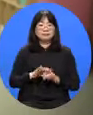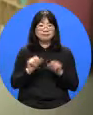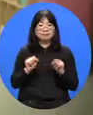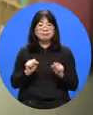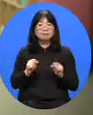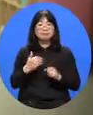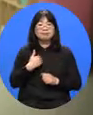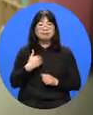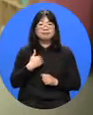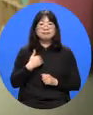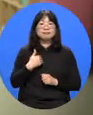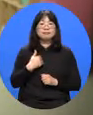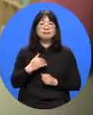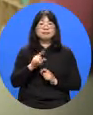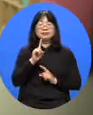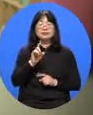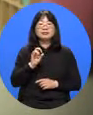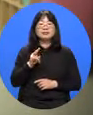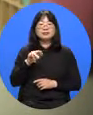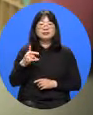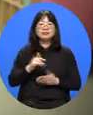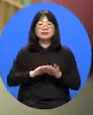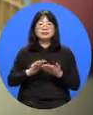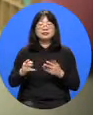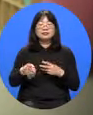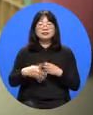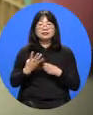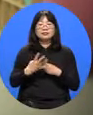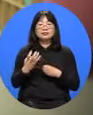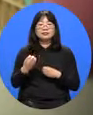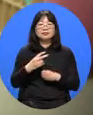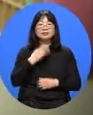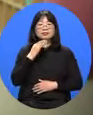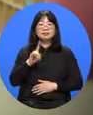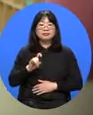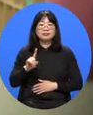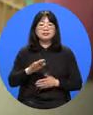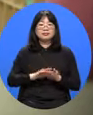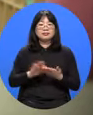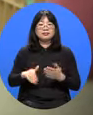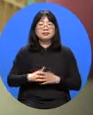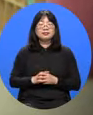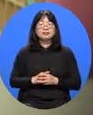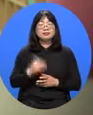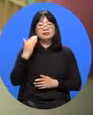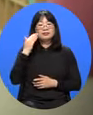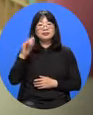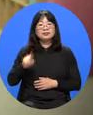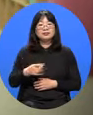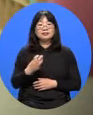안녕하세요. 저는 이하진입니다. 초등학교 4학년이고 11살입니다. 키는